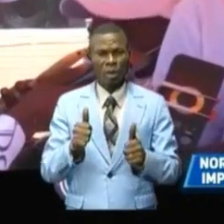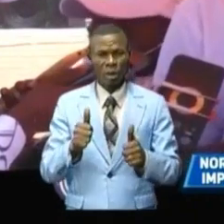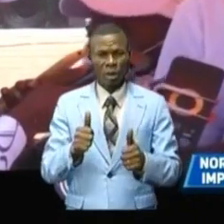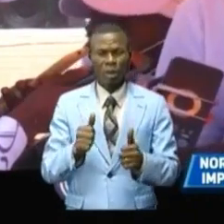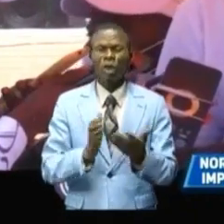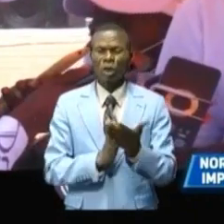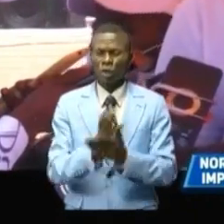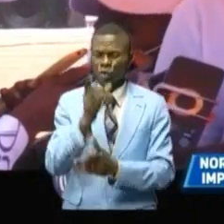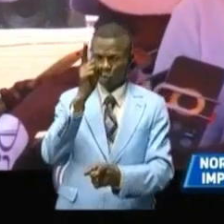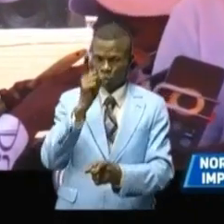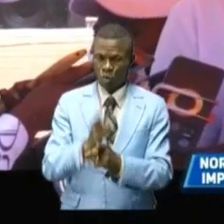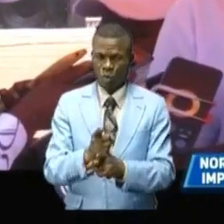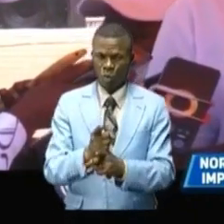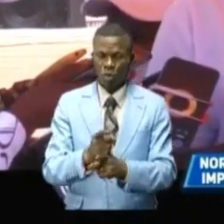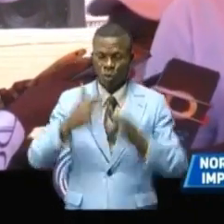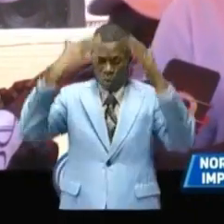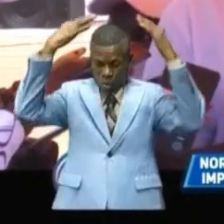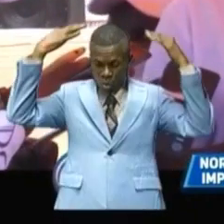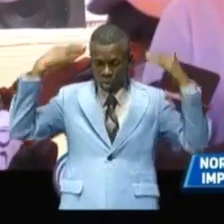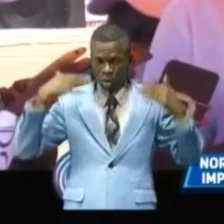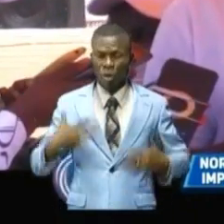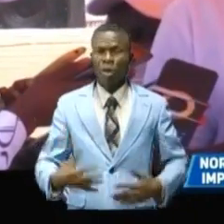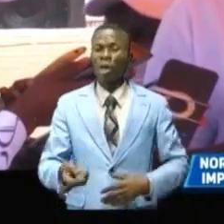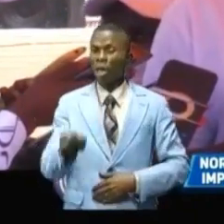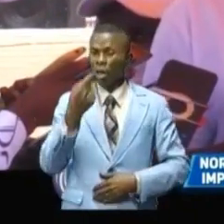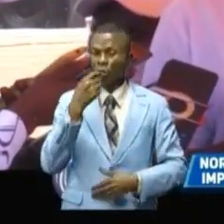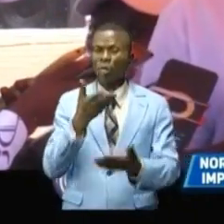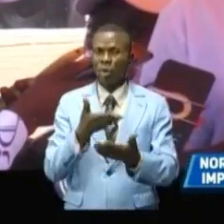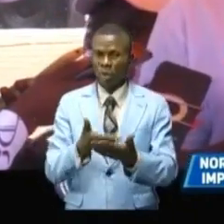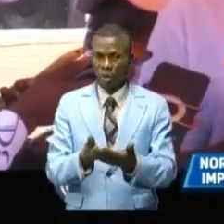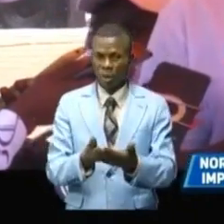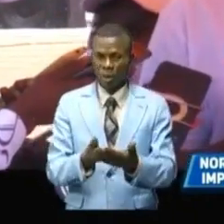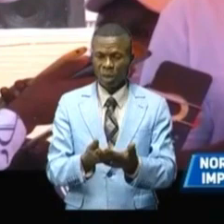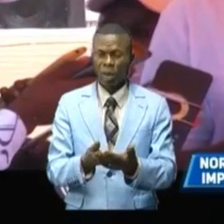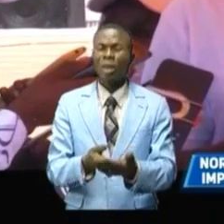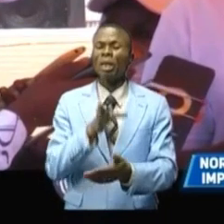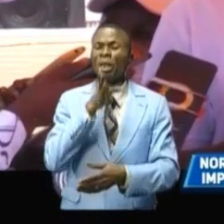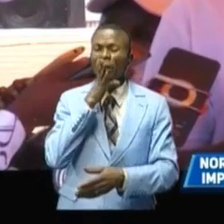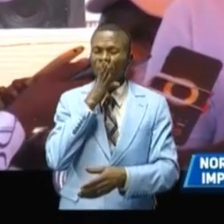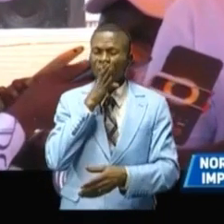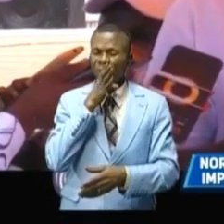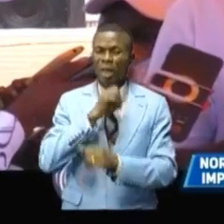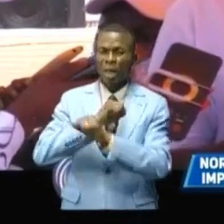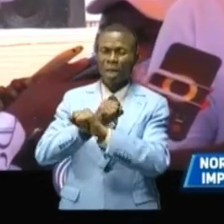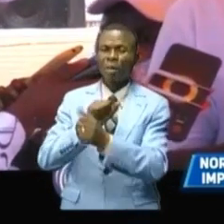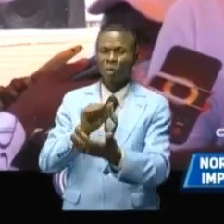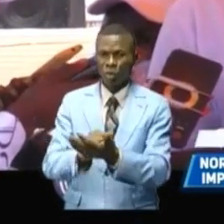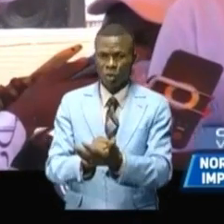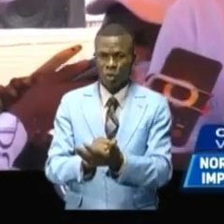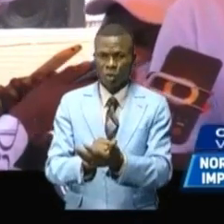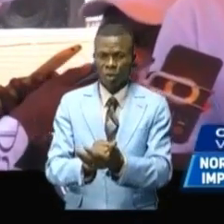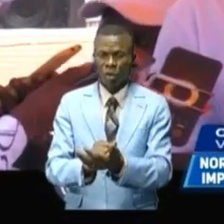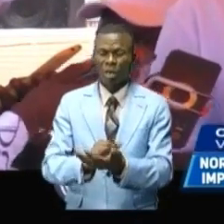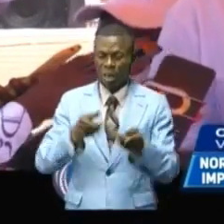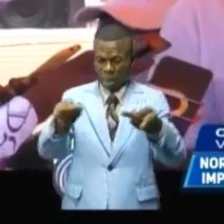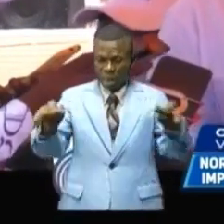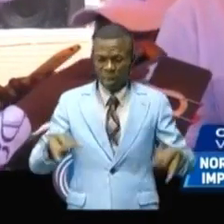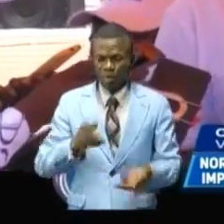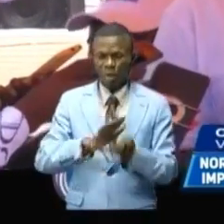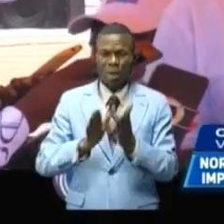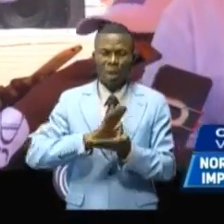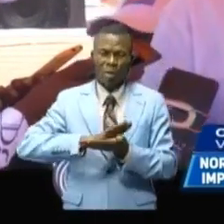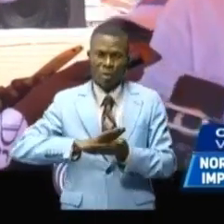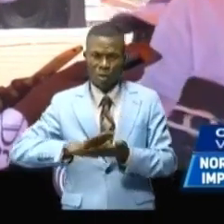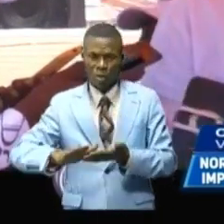et systématique de la moustiquaire imprégnée de insecticides à longue durée d'action, ainsi que l'assainissement du milieu